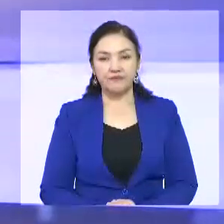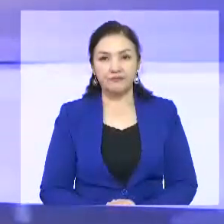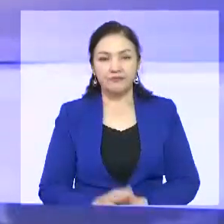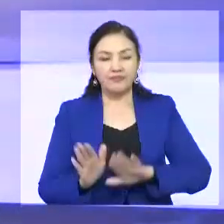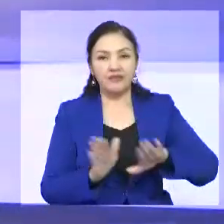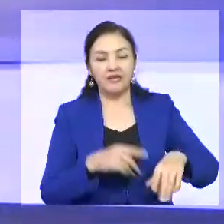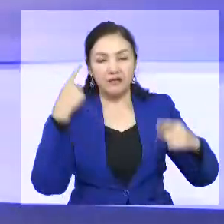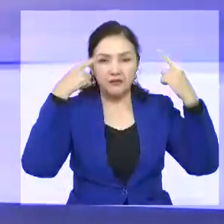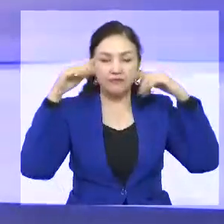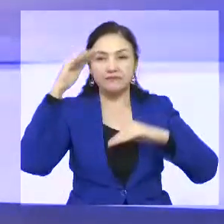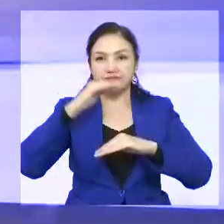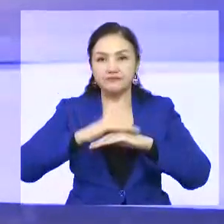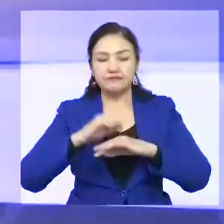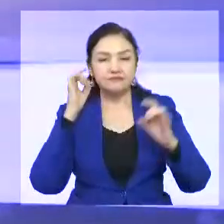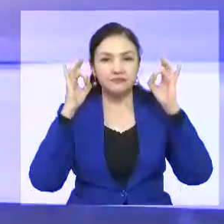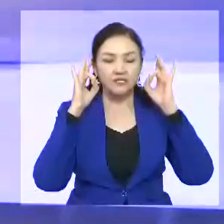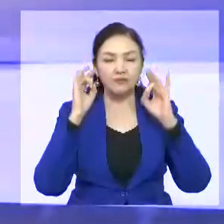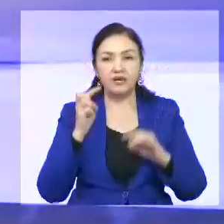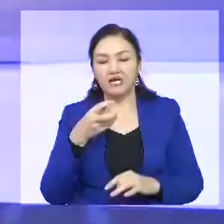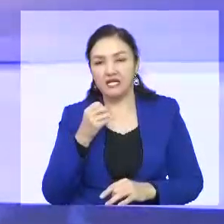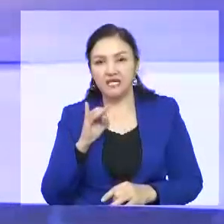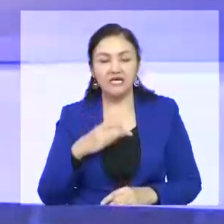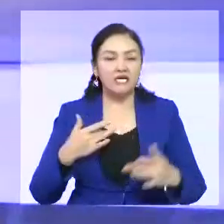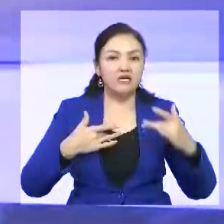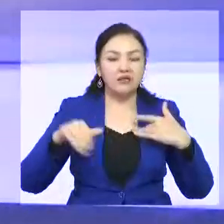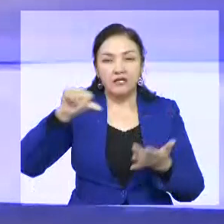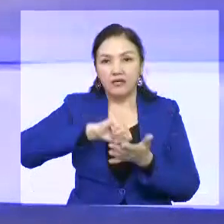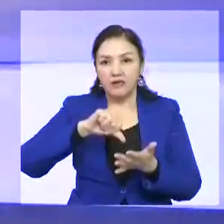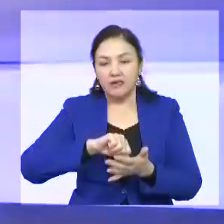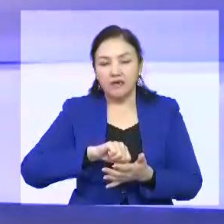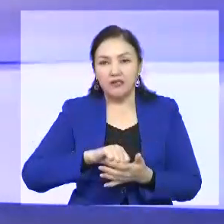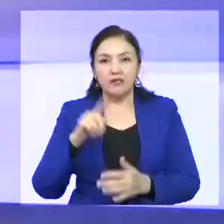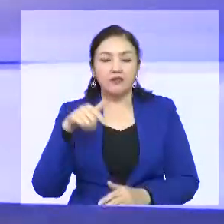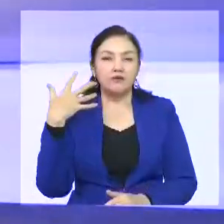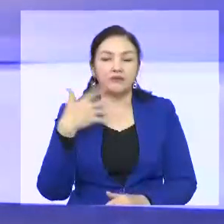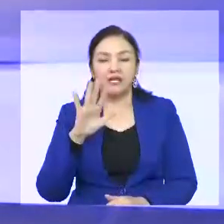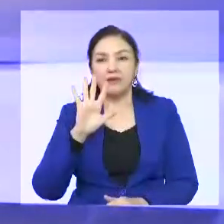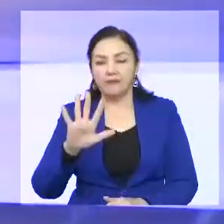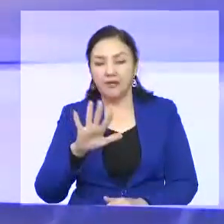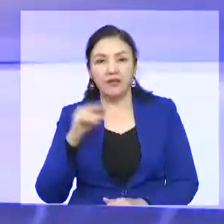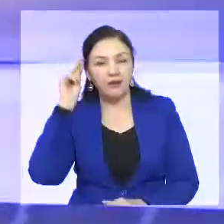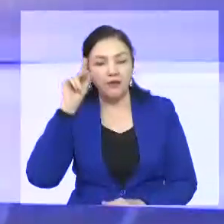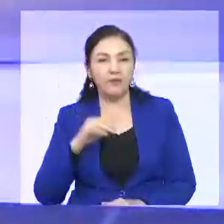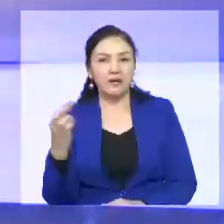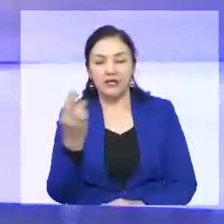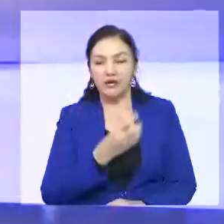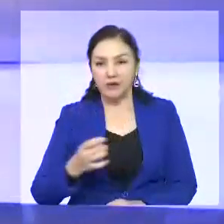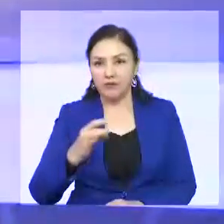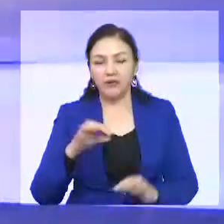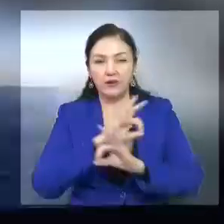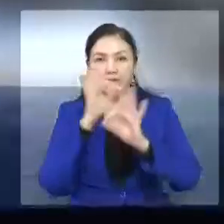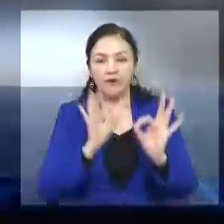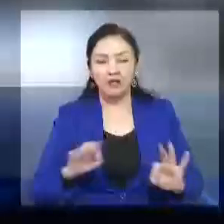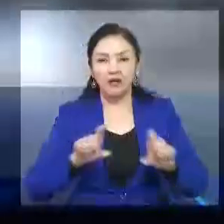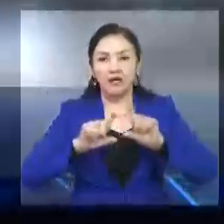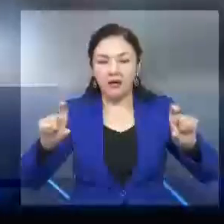прошёл творческий вечер с созвучие поколений в концерте приняли участие 155 учащихся шалкарский районной музыкальной